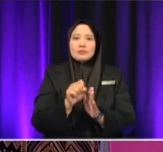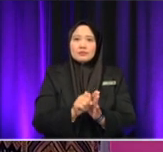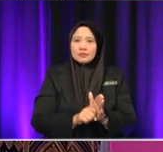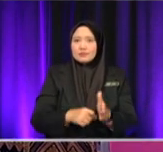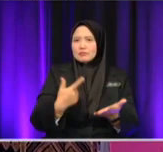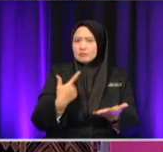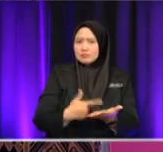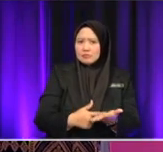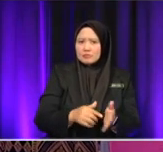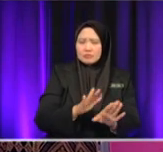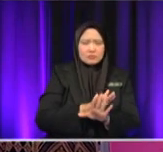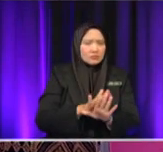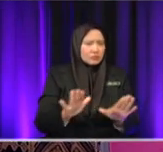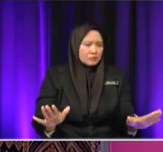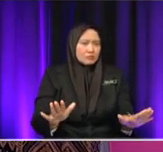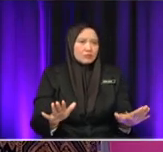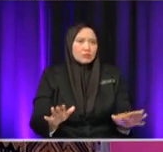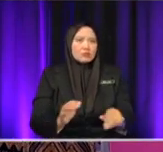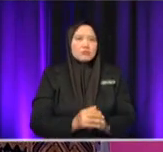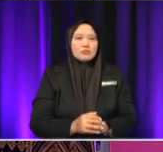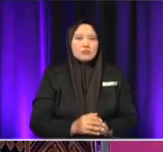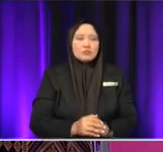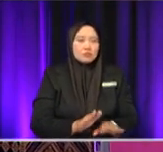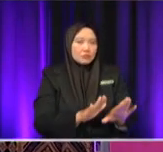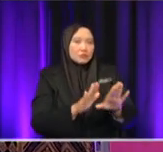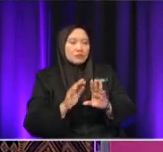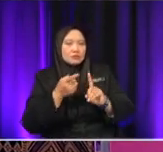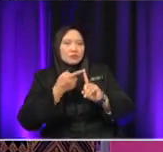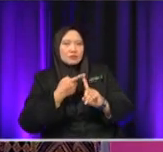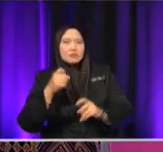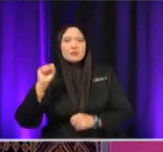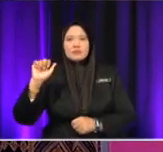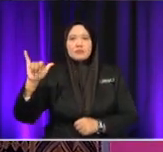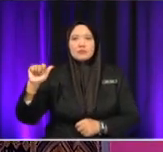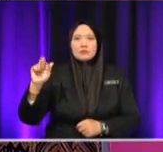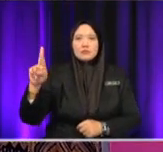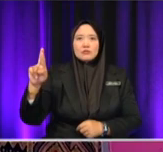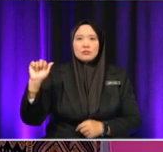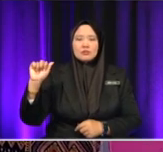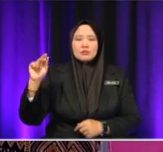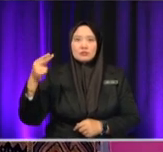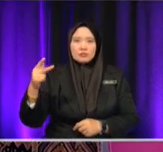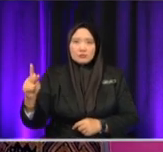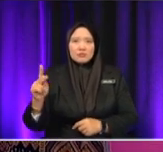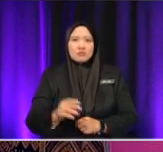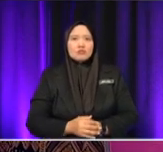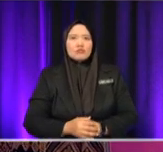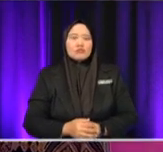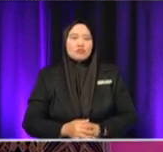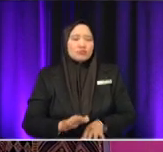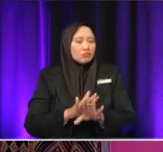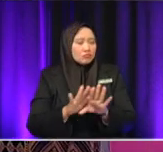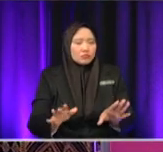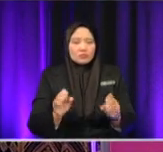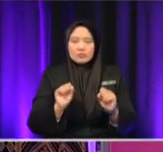membahagiakan tugas-tugaskan ataupun memohon meminta isi untuk mentaati beliau tetapi tidak boleh melangkahi hak